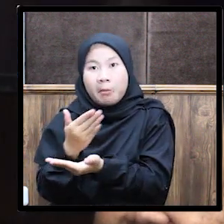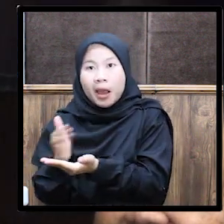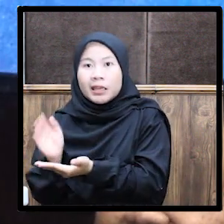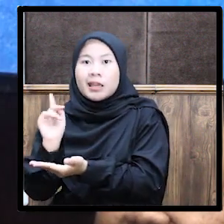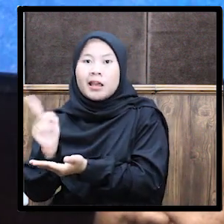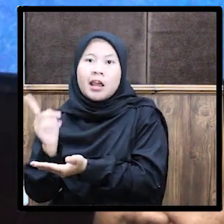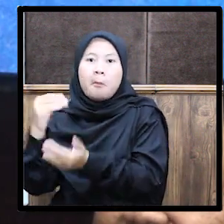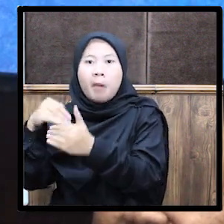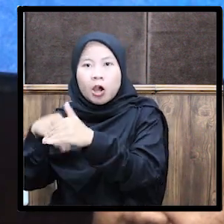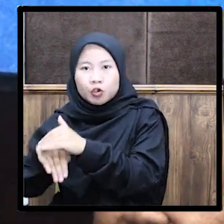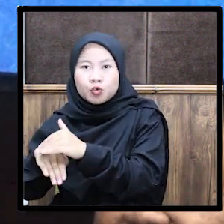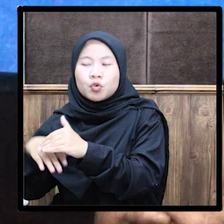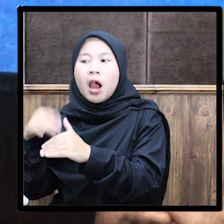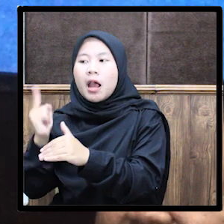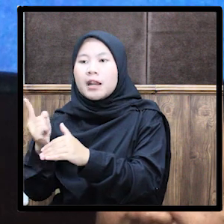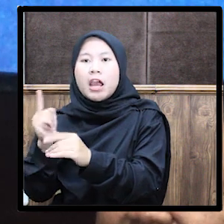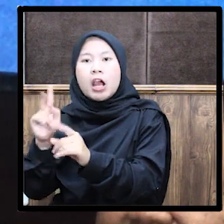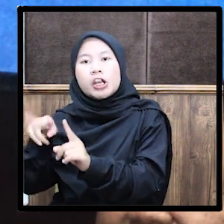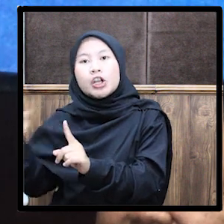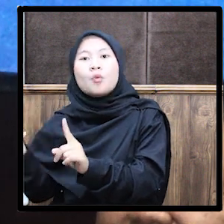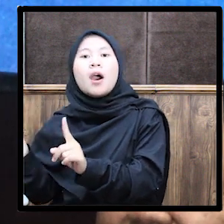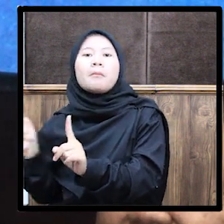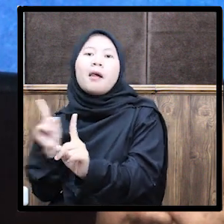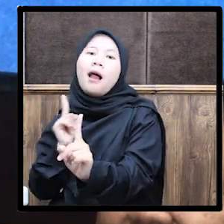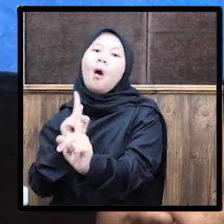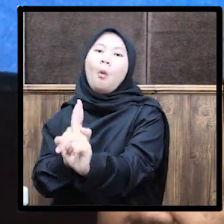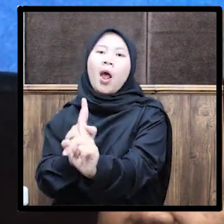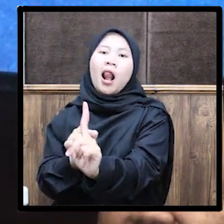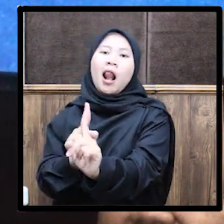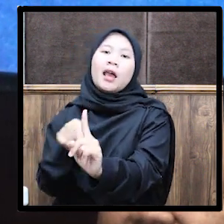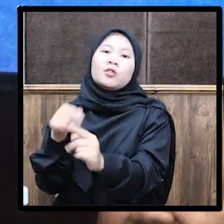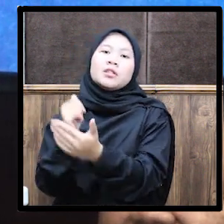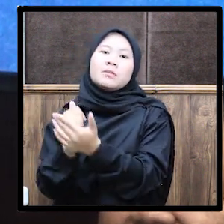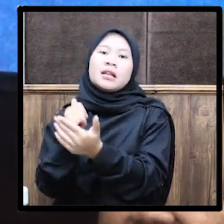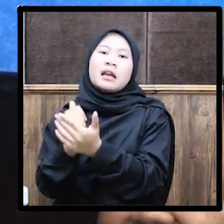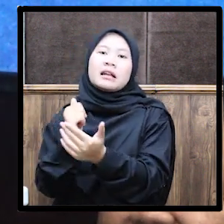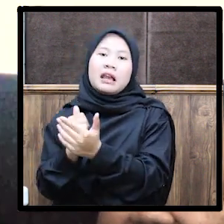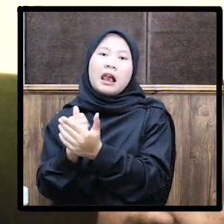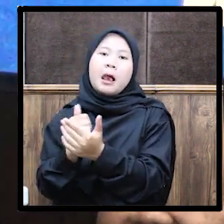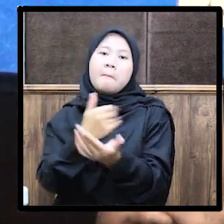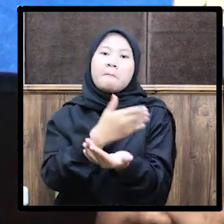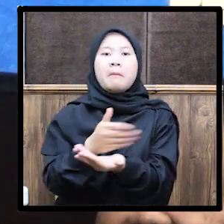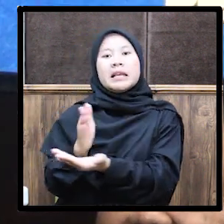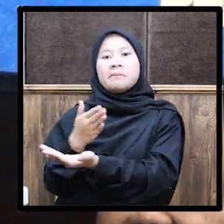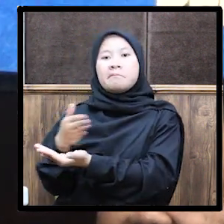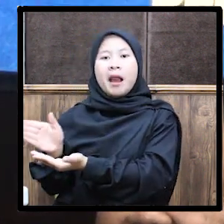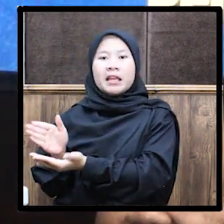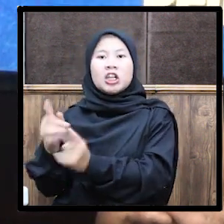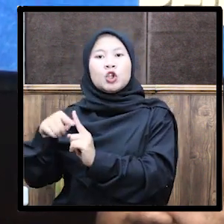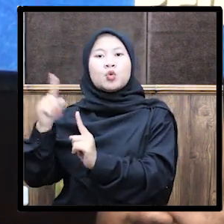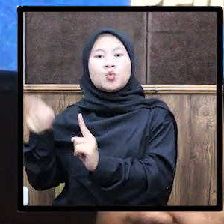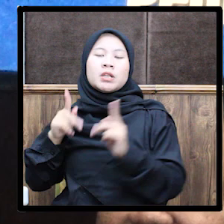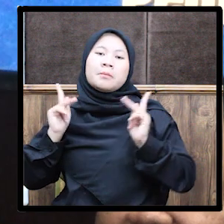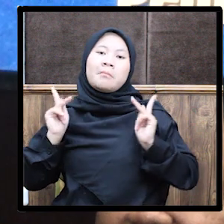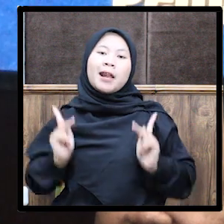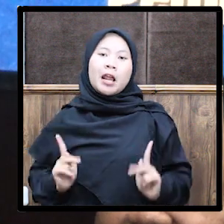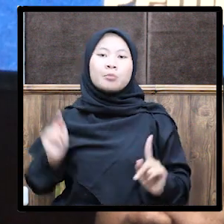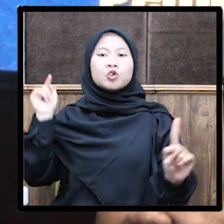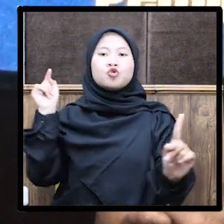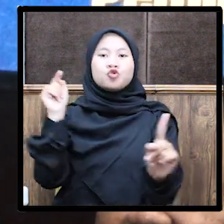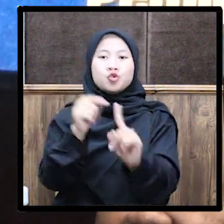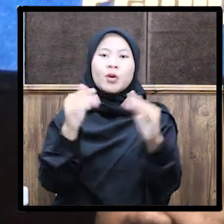tetap di luar mengawal kan gitu. Itu kan pembagian peran yang harus kita lakukan untuk sama-sama menuju kesetaraan.